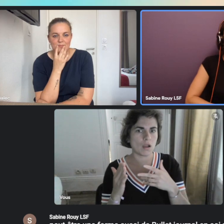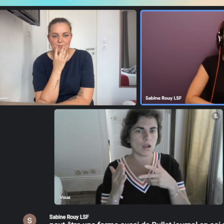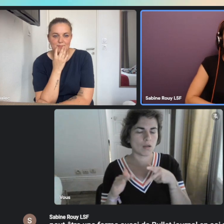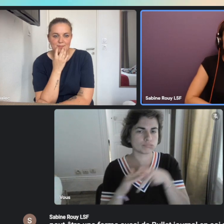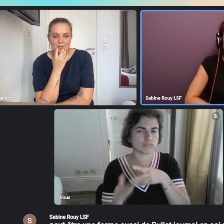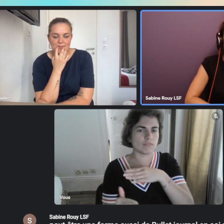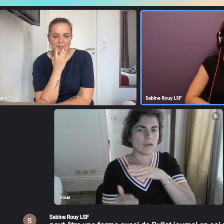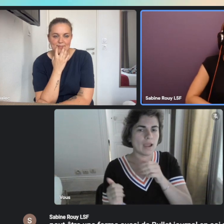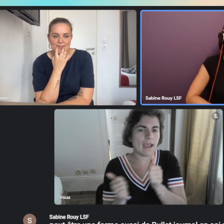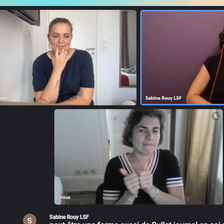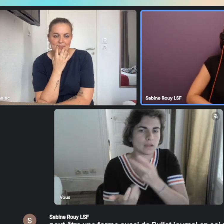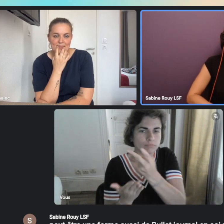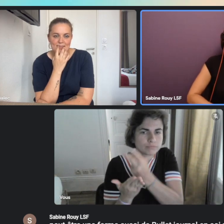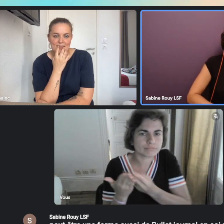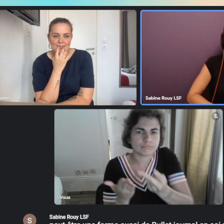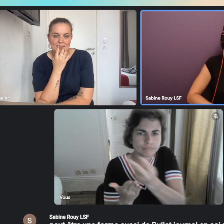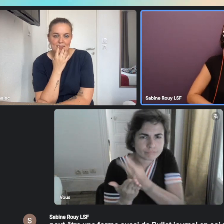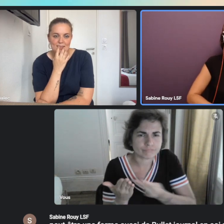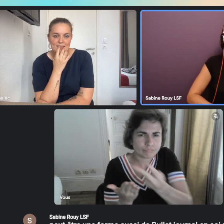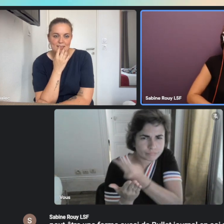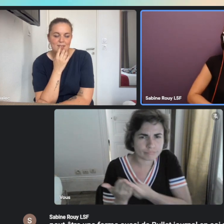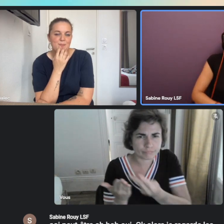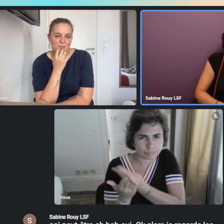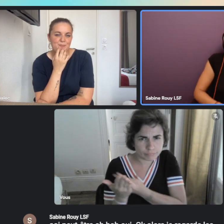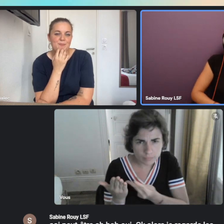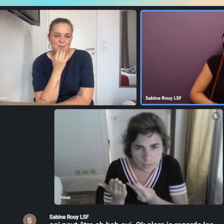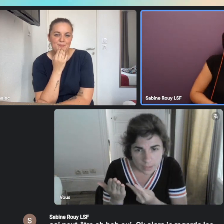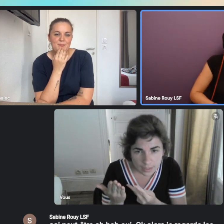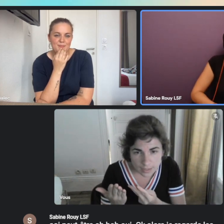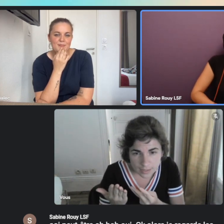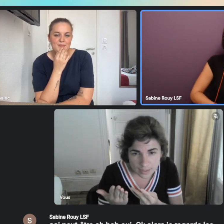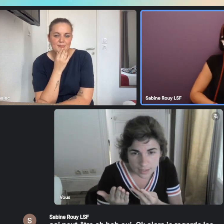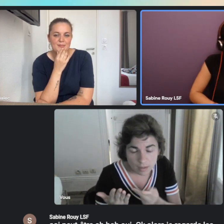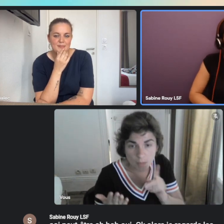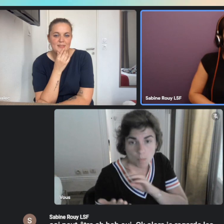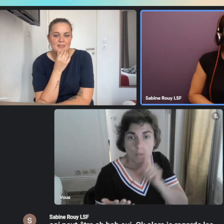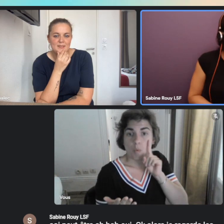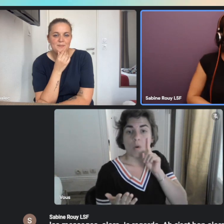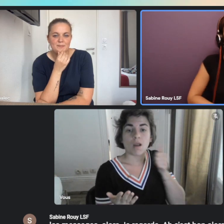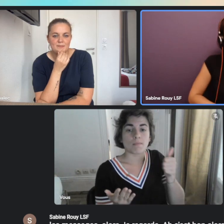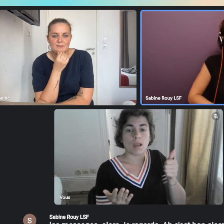Alors, au début, justement, avait commencé à faire, beaucoup de dessins